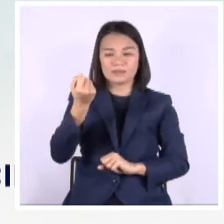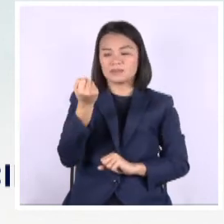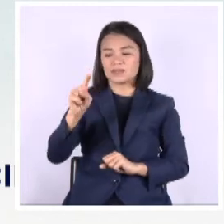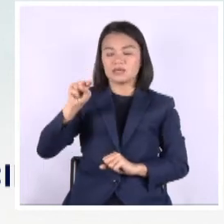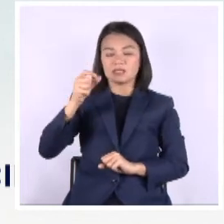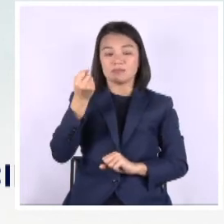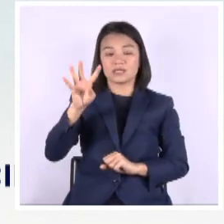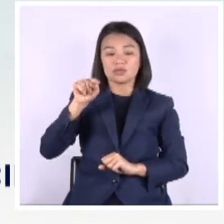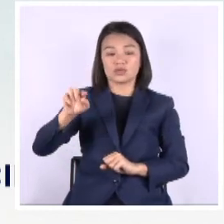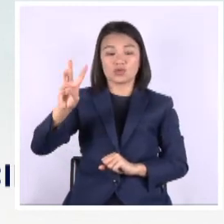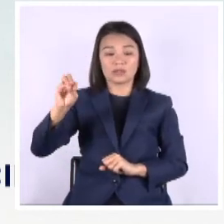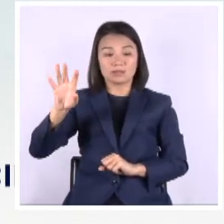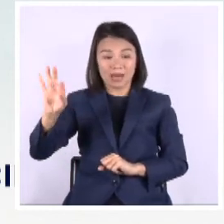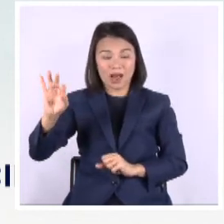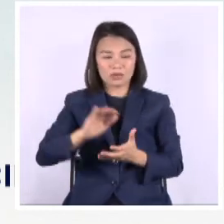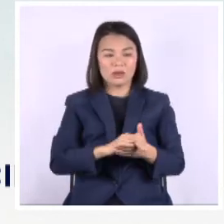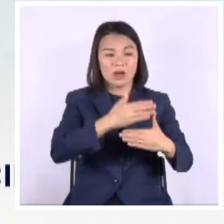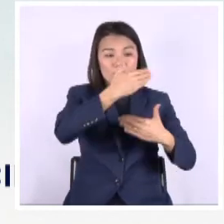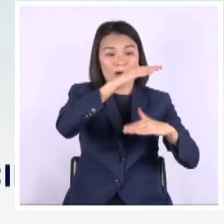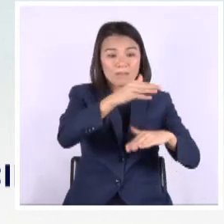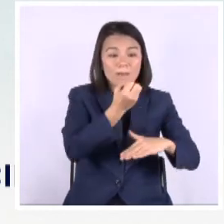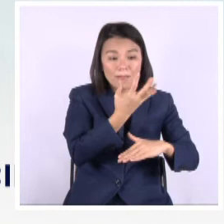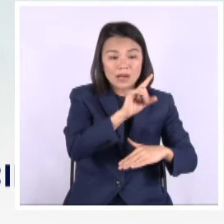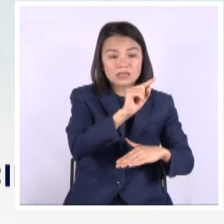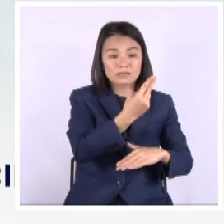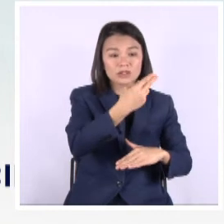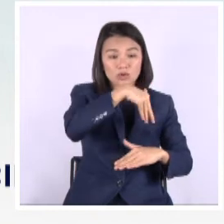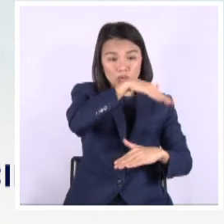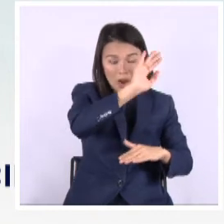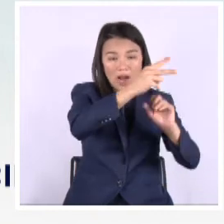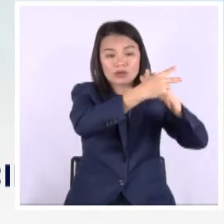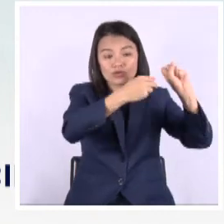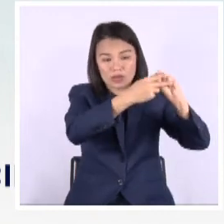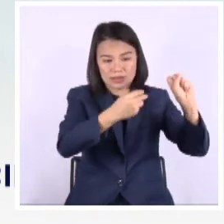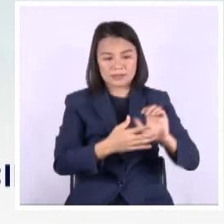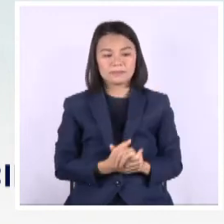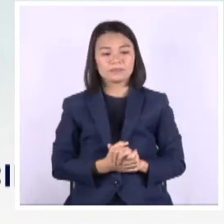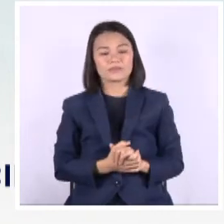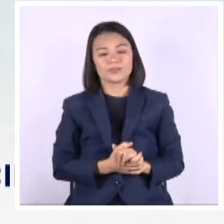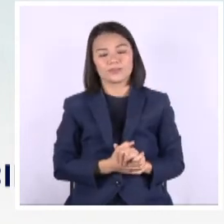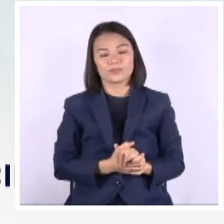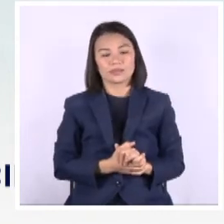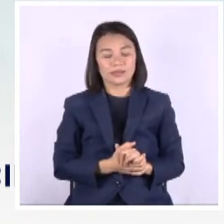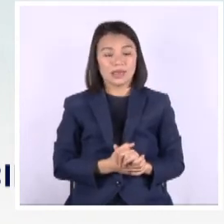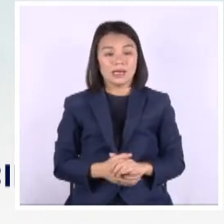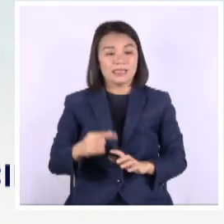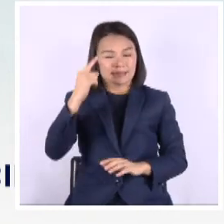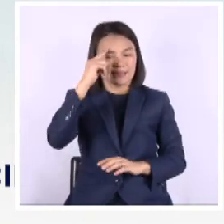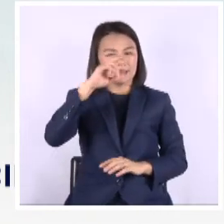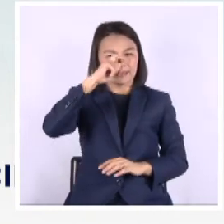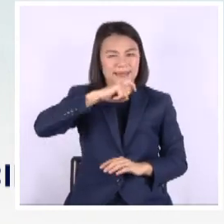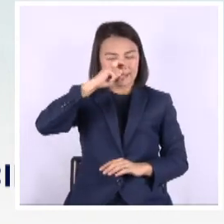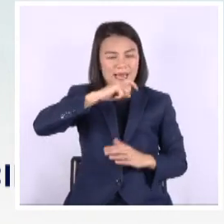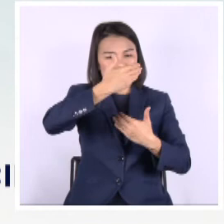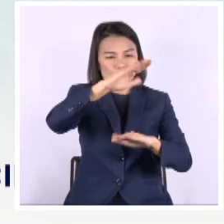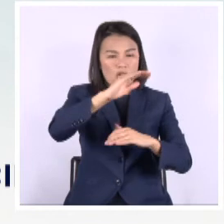ตอนนี้เกินดุลการค้า 7เดือน 14000 44ล้านดอลลาร์สหรัฐด้วยกันนะครับสำหรับขั้นการการส่งออกขายทั้งปีนะครับ